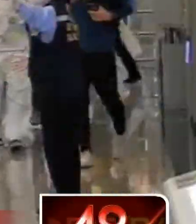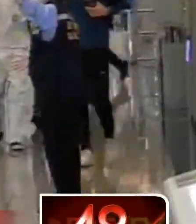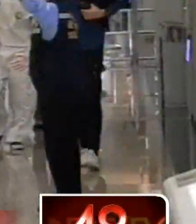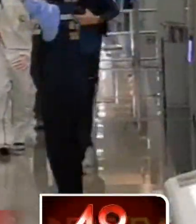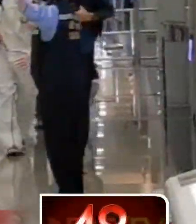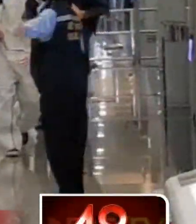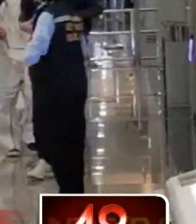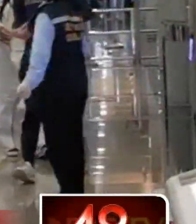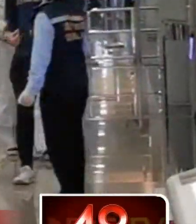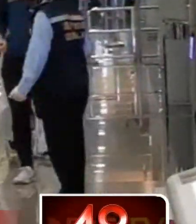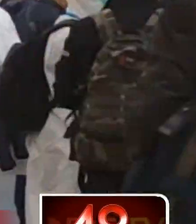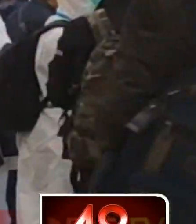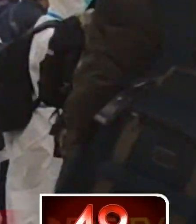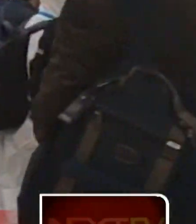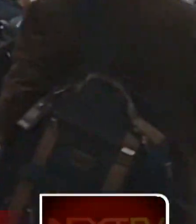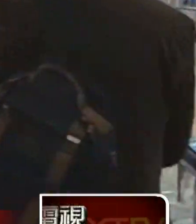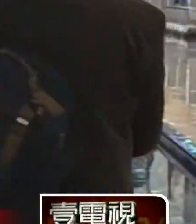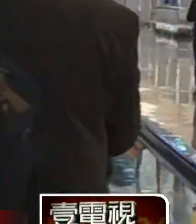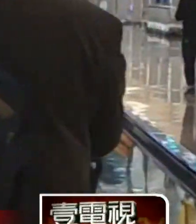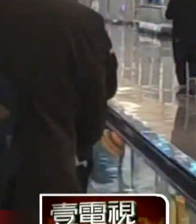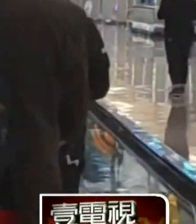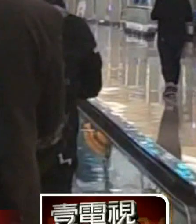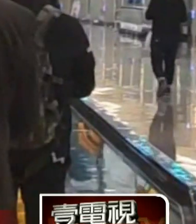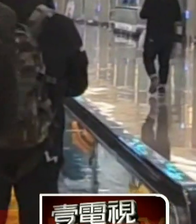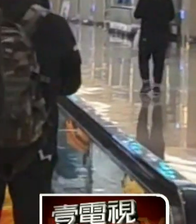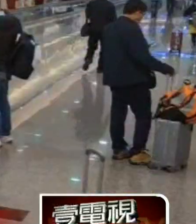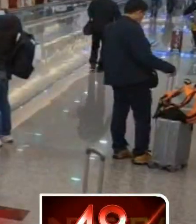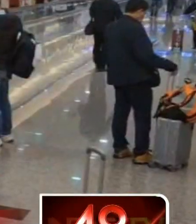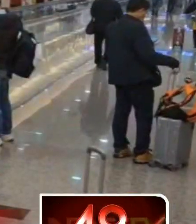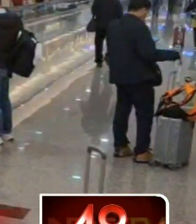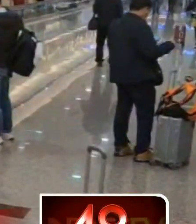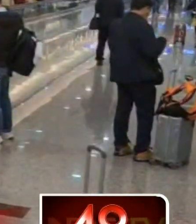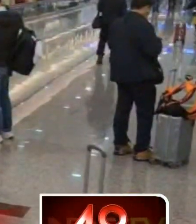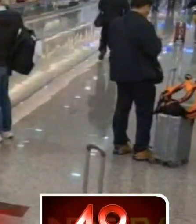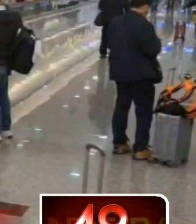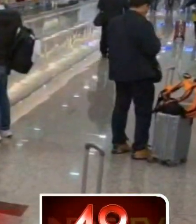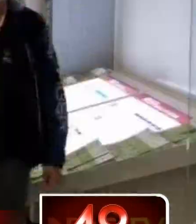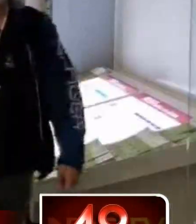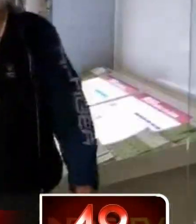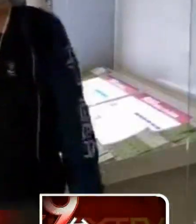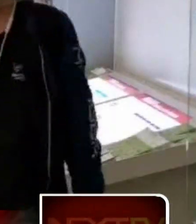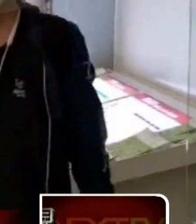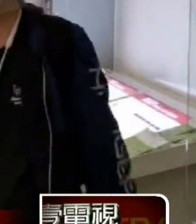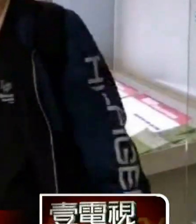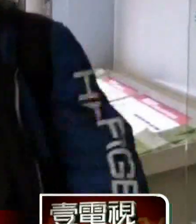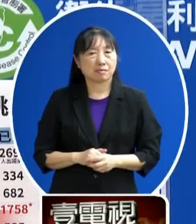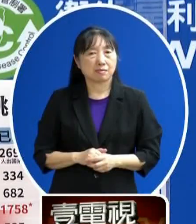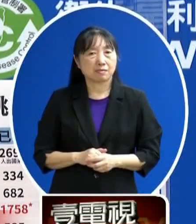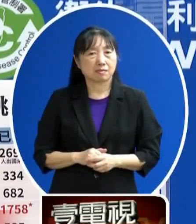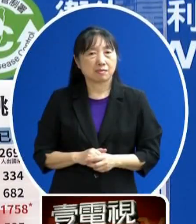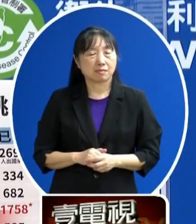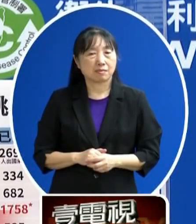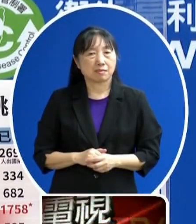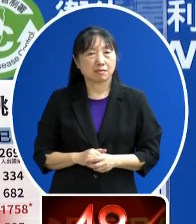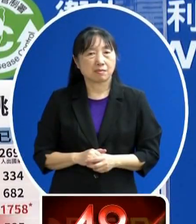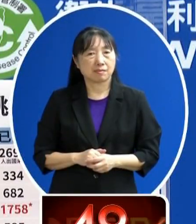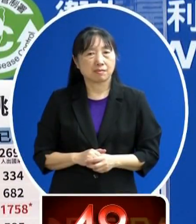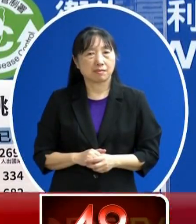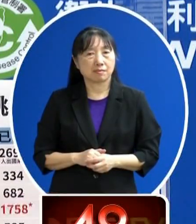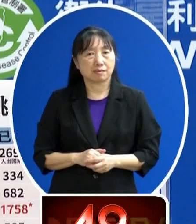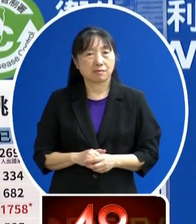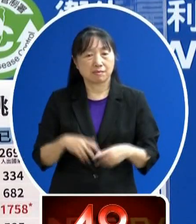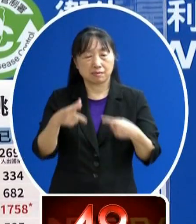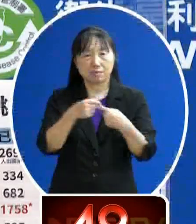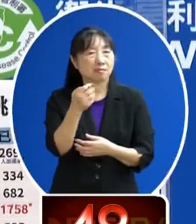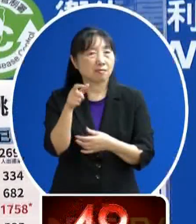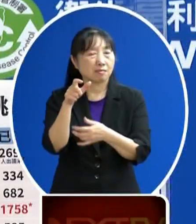不过为何每隔不久就会爆出输出病例呢？陈时中透露有3种可能。 有可能是这